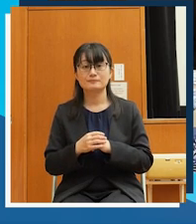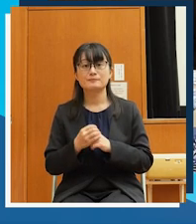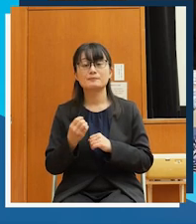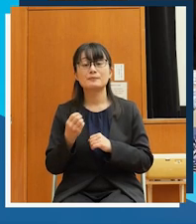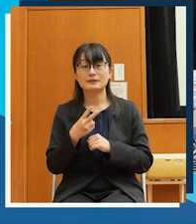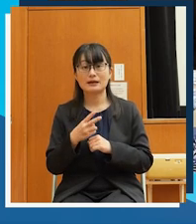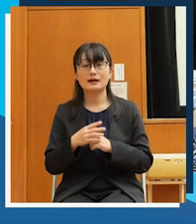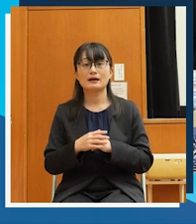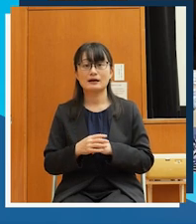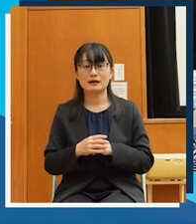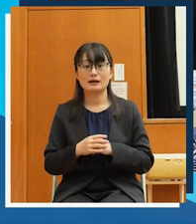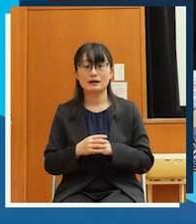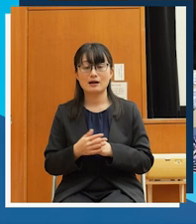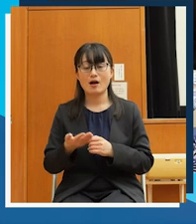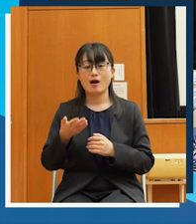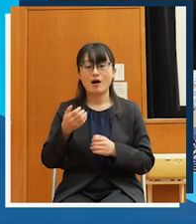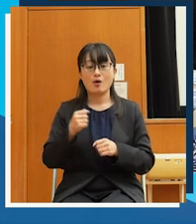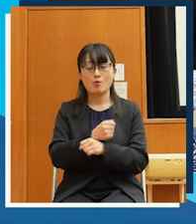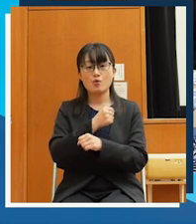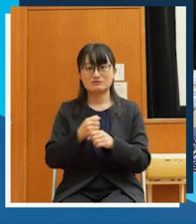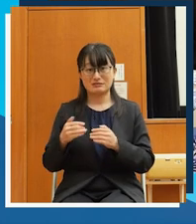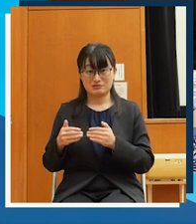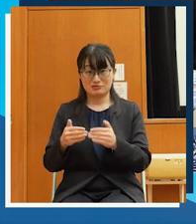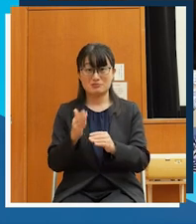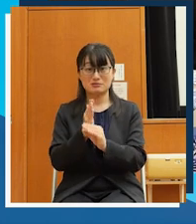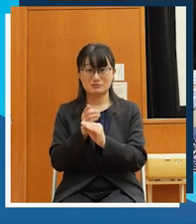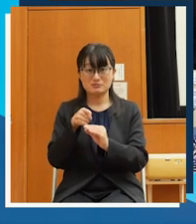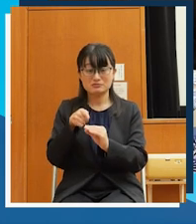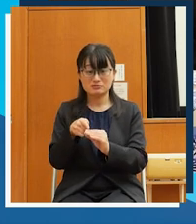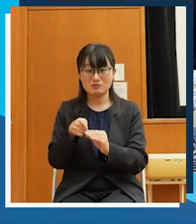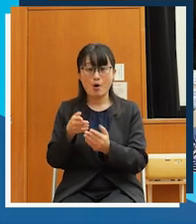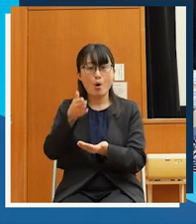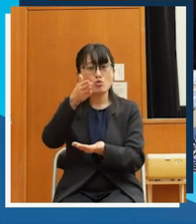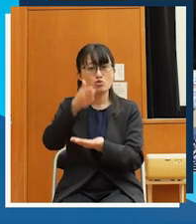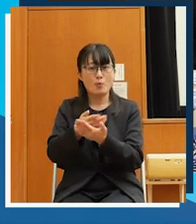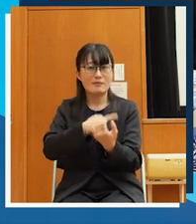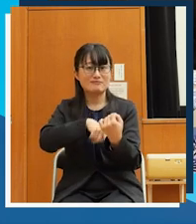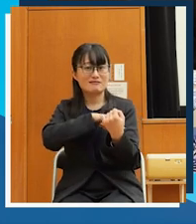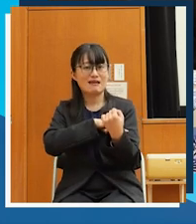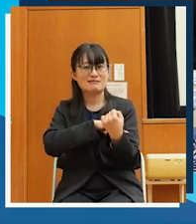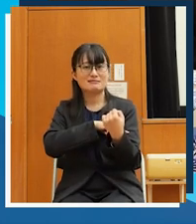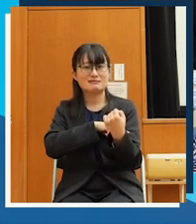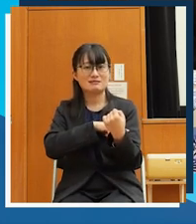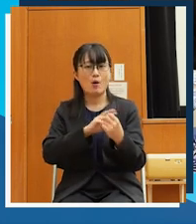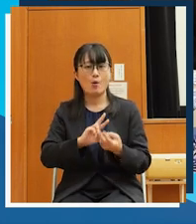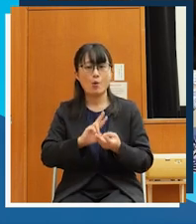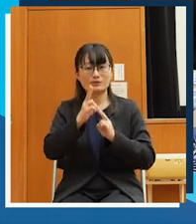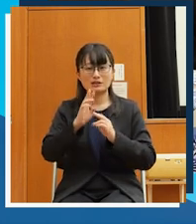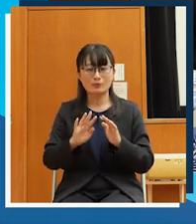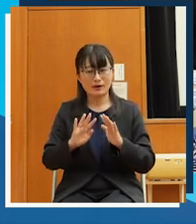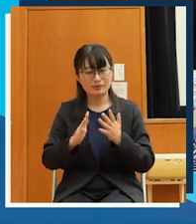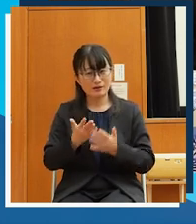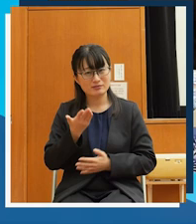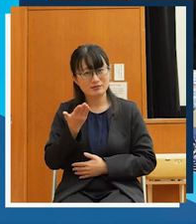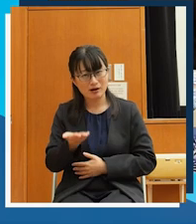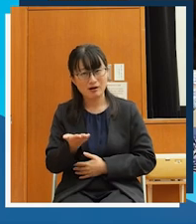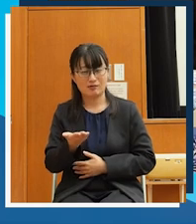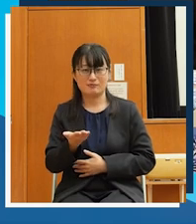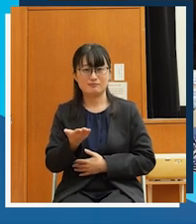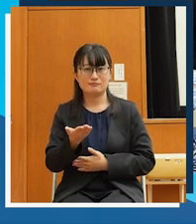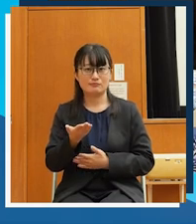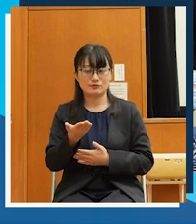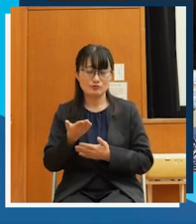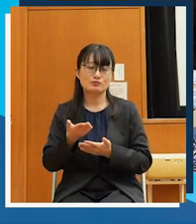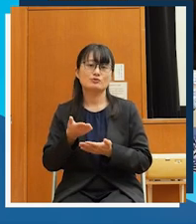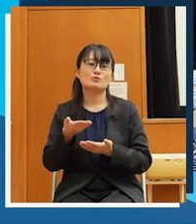えま大執行が行われ工事が進められることになりましたとこれるこれを止める権利はもう沖縄には残っていないのではないでしょうかというこれも学生さん